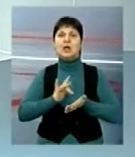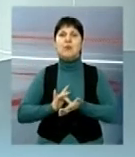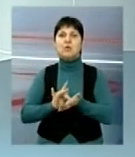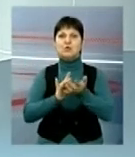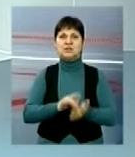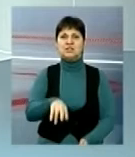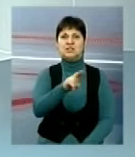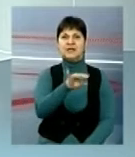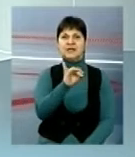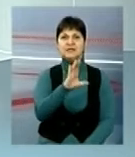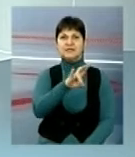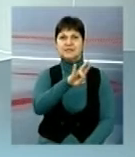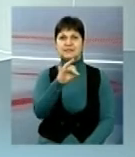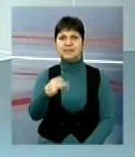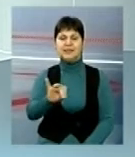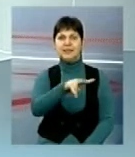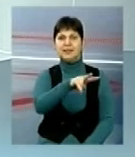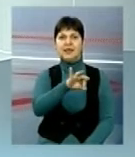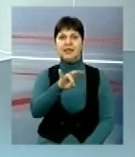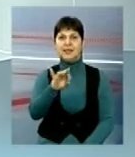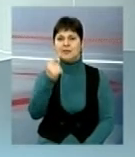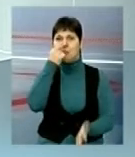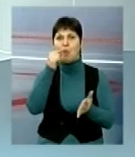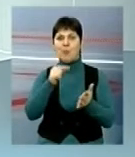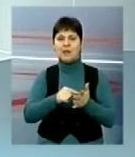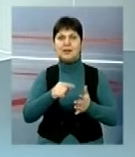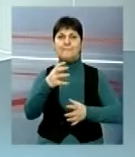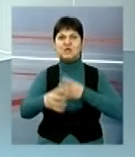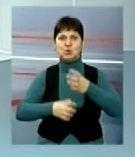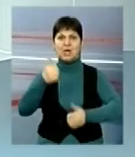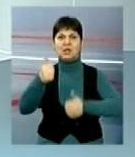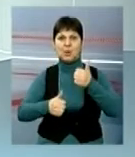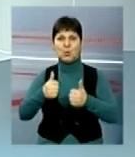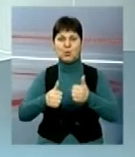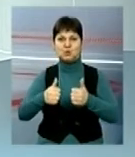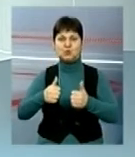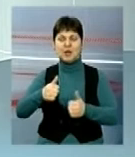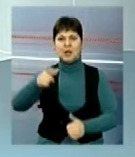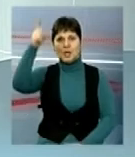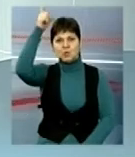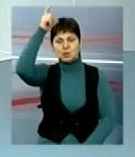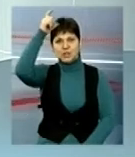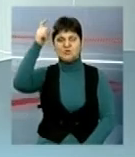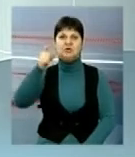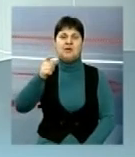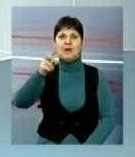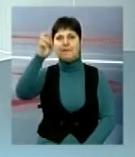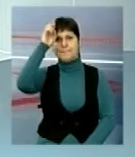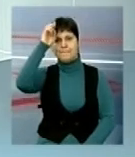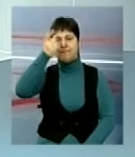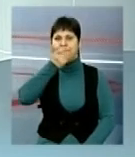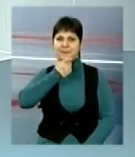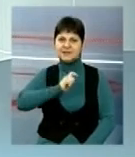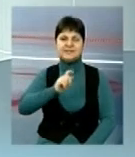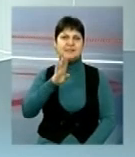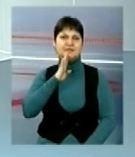також можливість потрапити на міжнародний конкурс до Туреччини, де змагатимуться за звання принца та принцеси світу. На гроші від вхідних